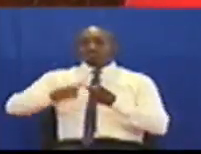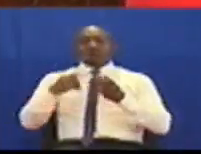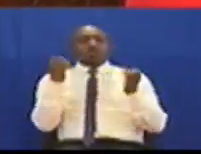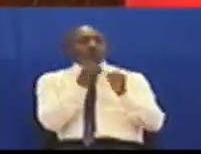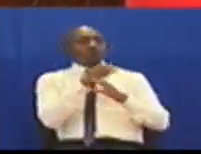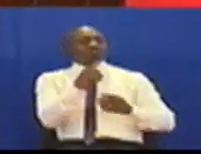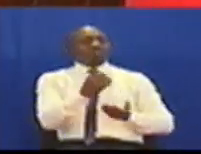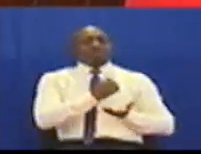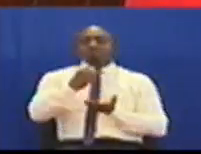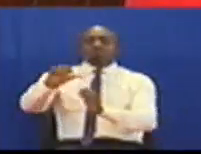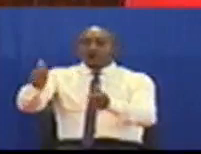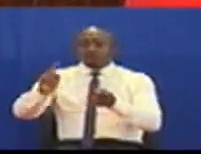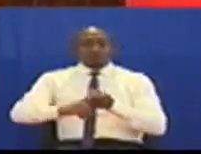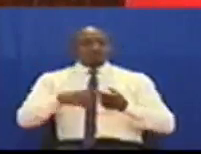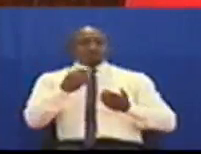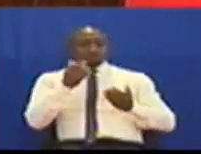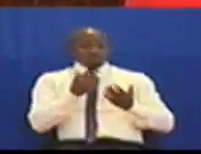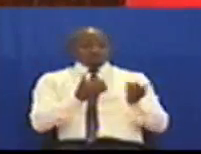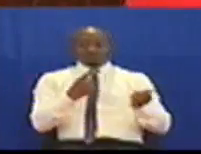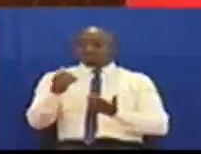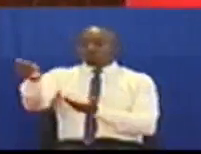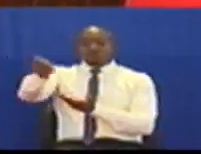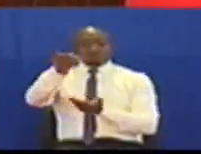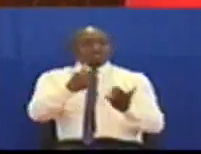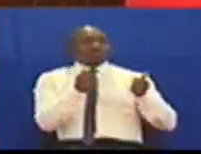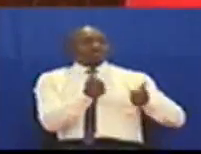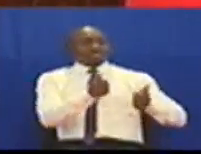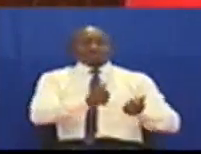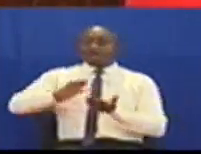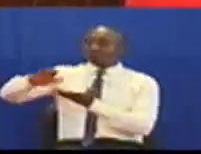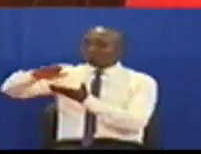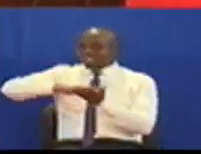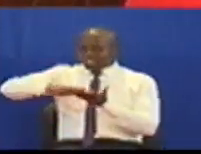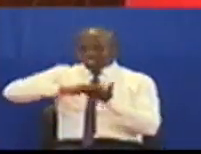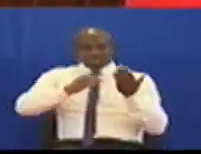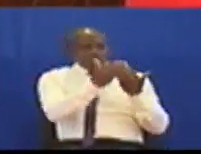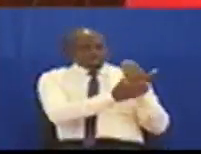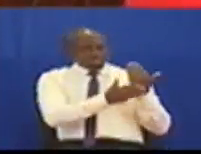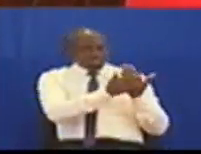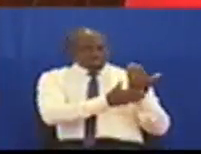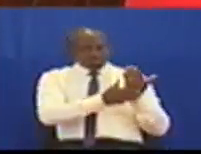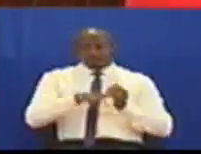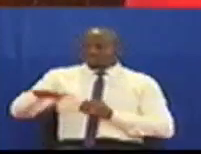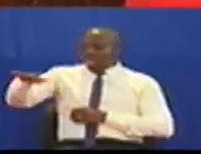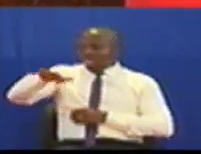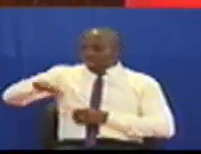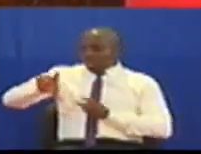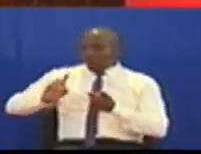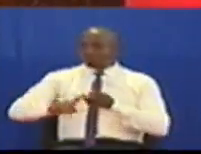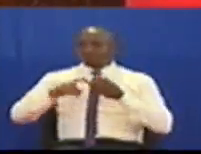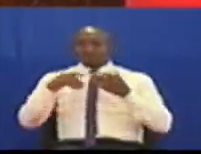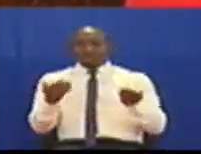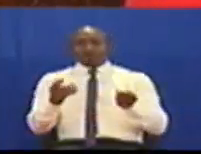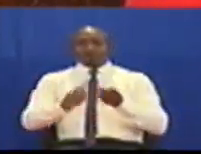hazija, kwa sababu hata fedha kukusanywa kwake kunategemea sana msingi wa nchi, eneo ambacho tunasema kwamba